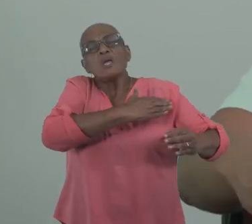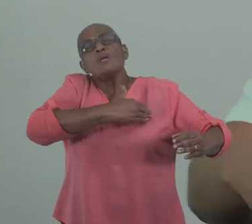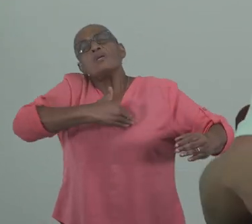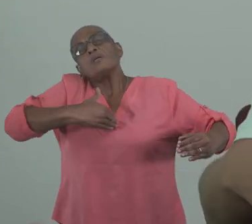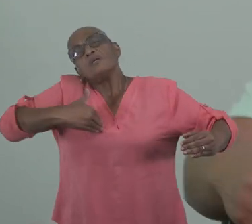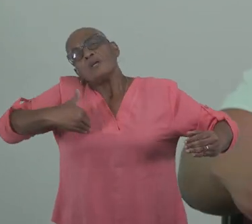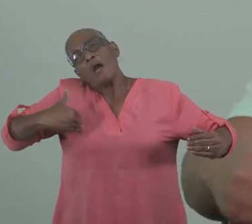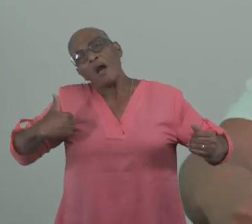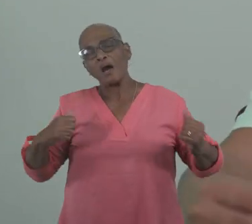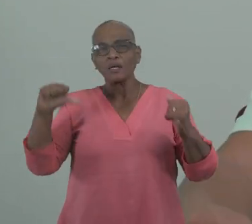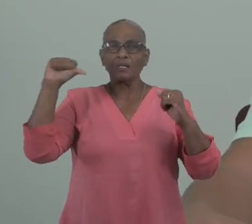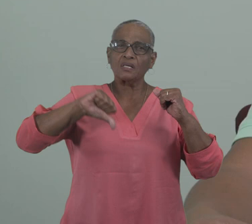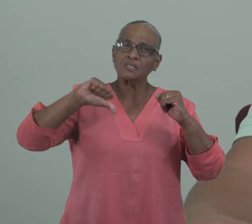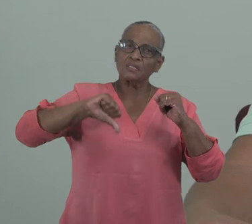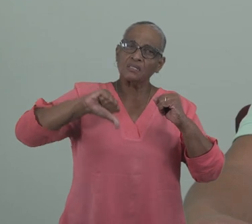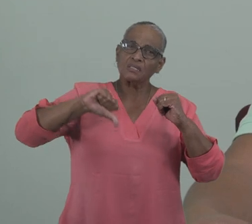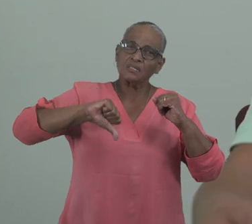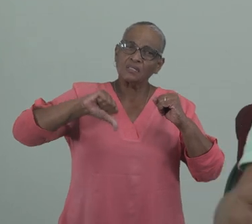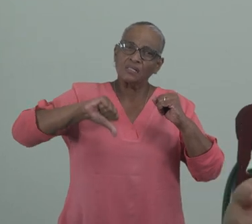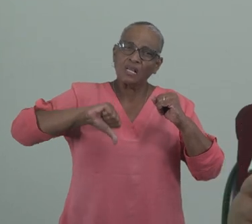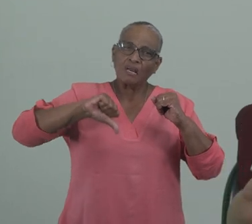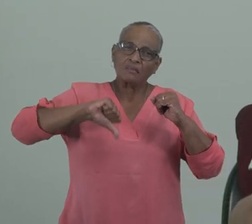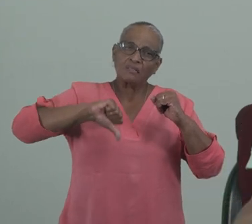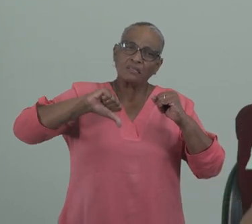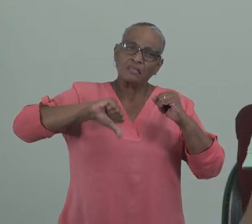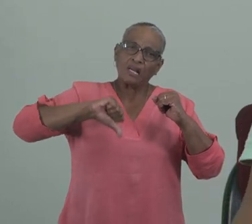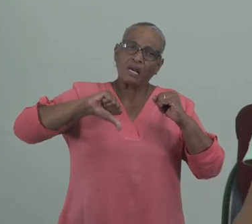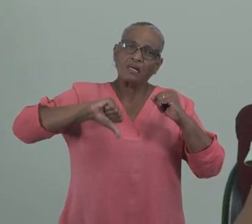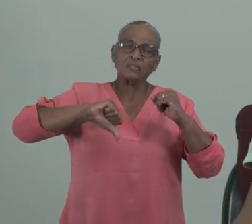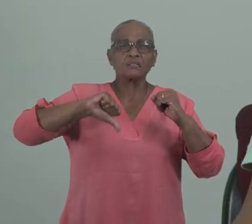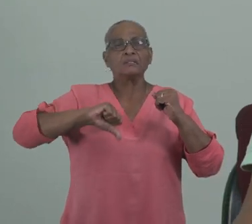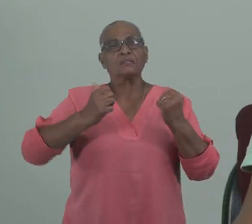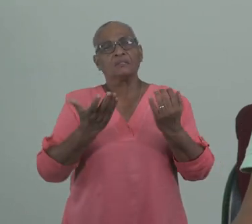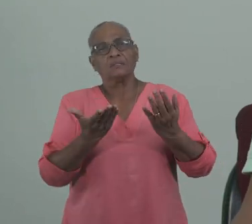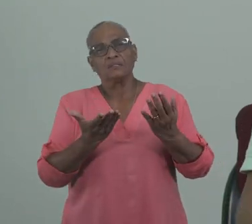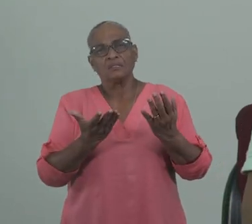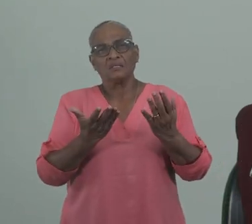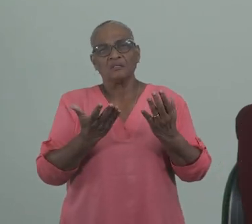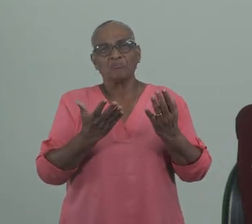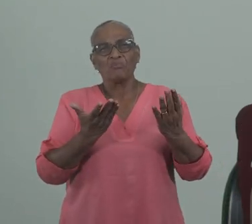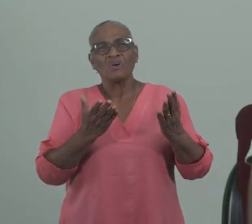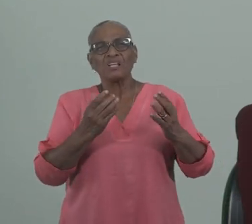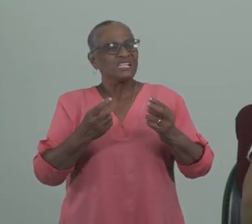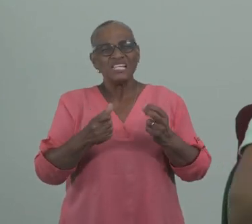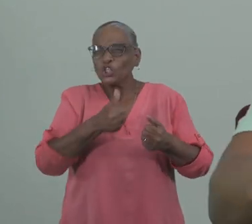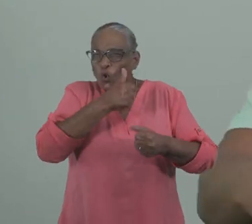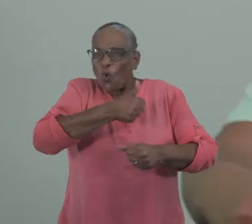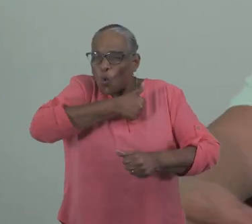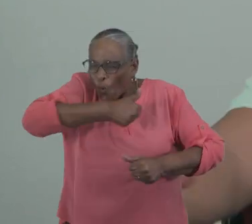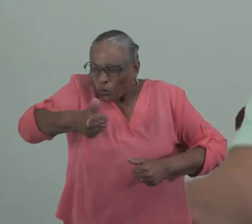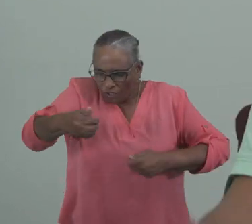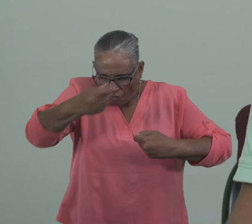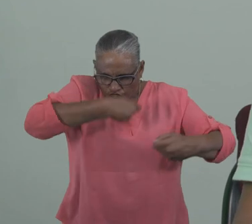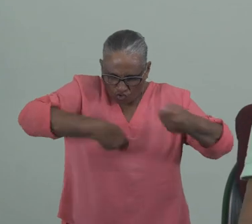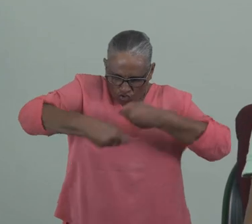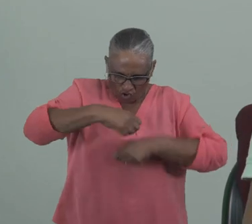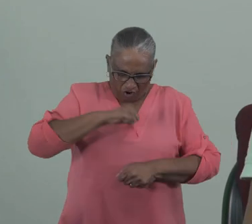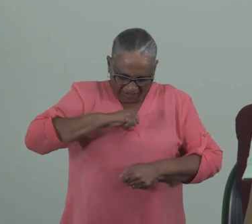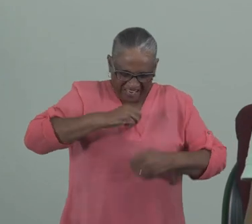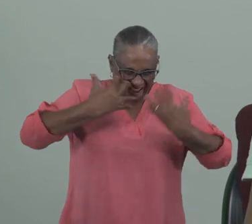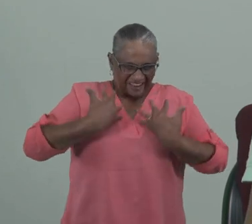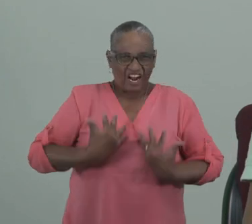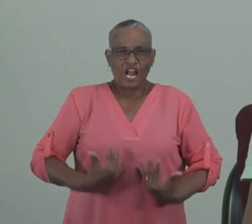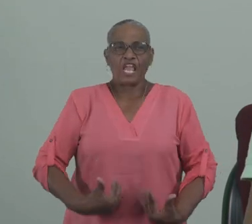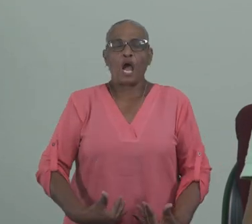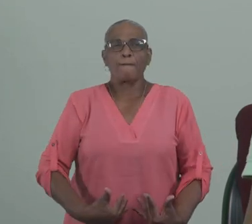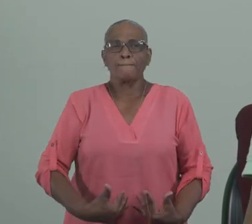jarenlange, zullen we zeggen, slechte... misschien is slecht een beetje een bevooroordeeld woord, maar niet optimale verzorging